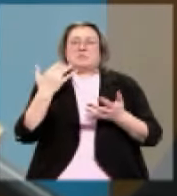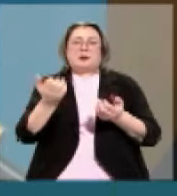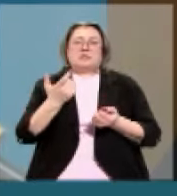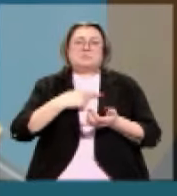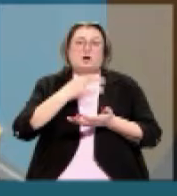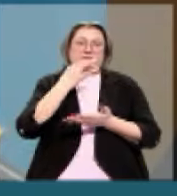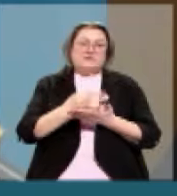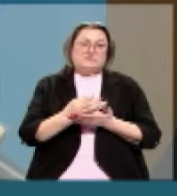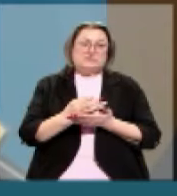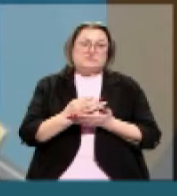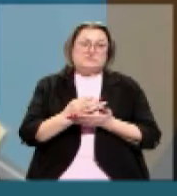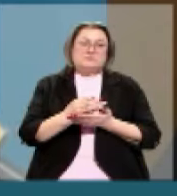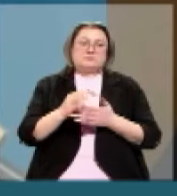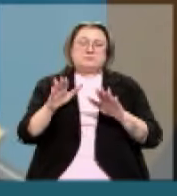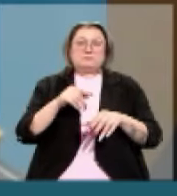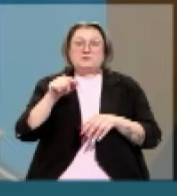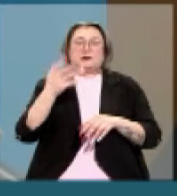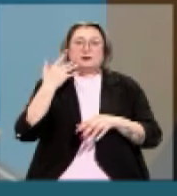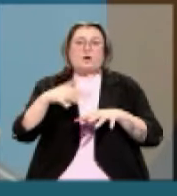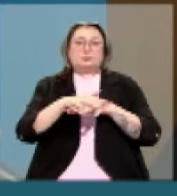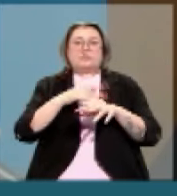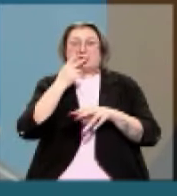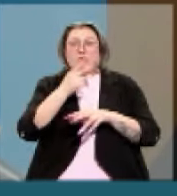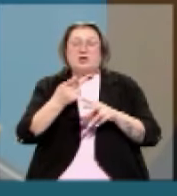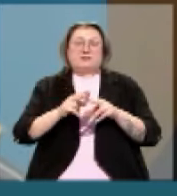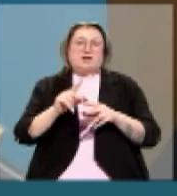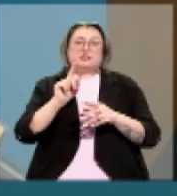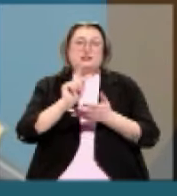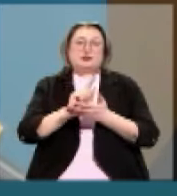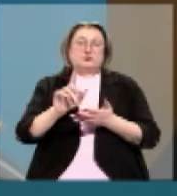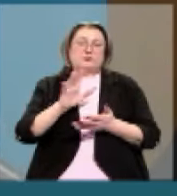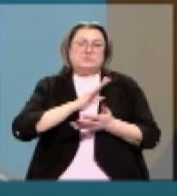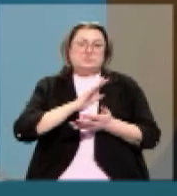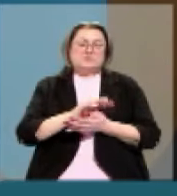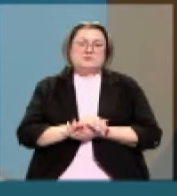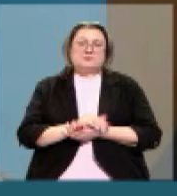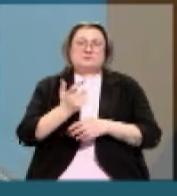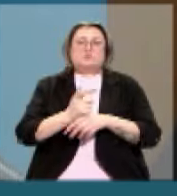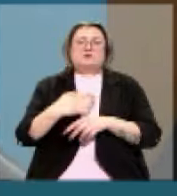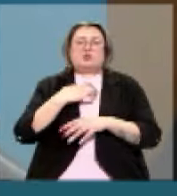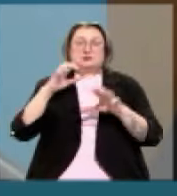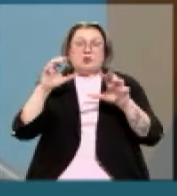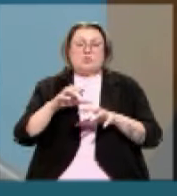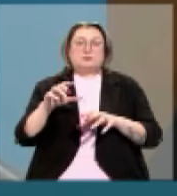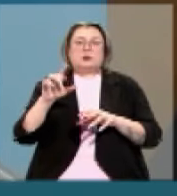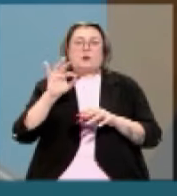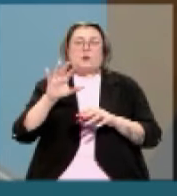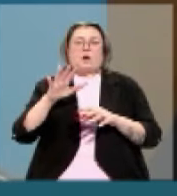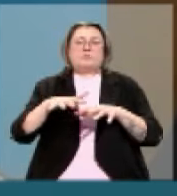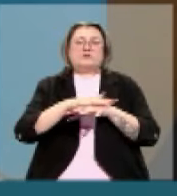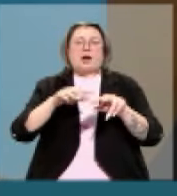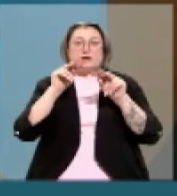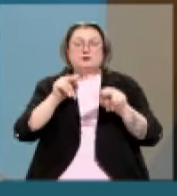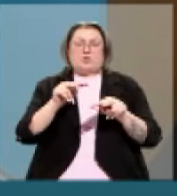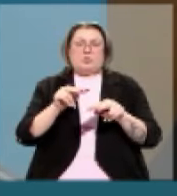мынау мәжілісте заң қабылданған қоғамдық бақылау деген заң өте маңызды болып кетті. Енді оны іске асыру керек. Сонан кейін мынау парламенттің бақылауын